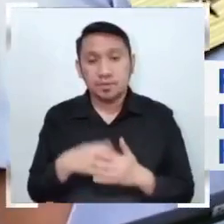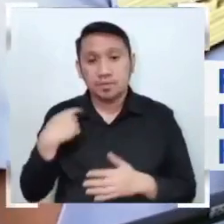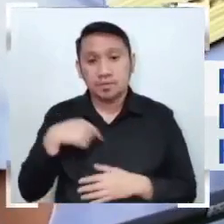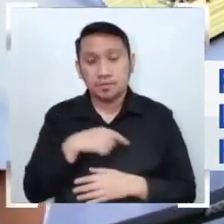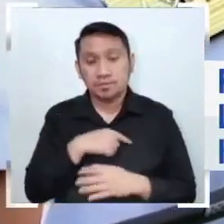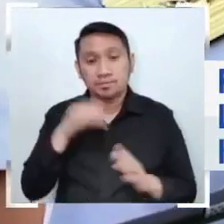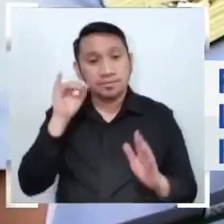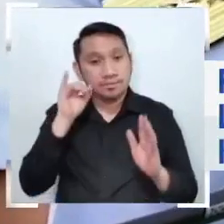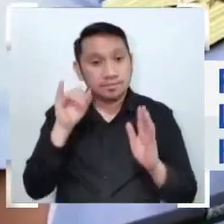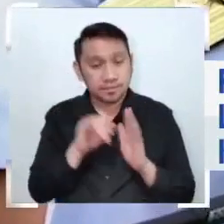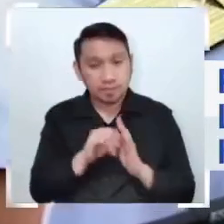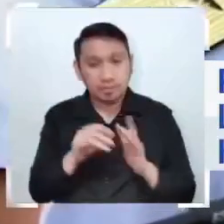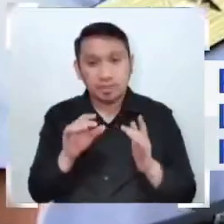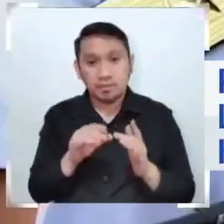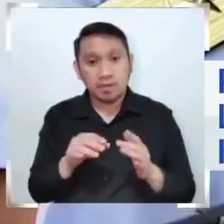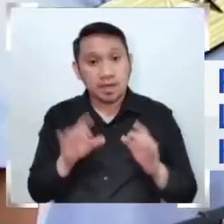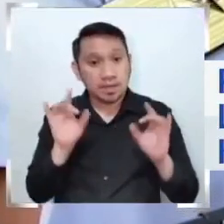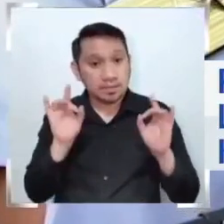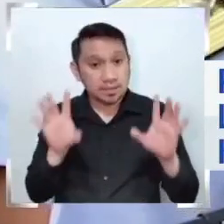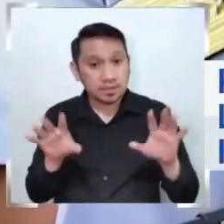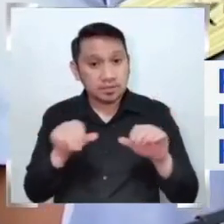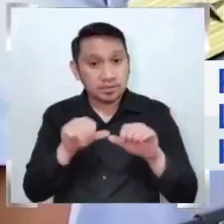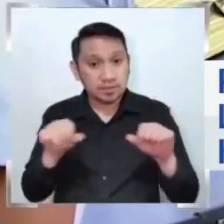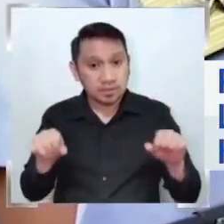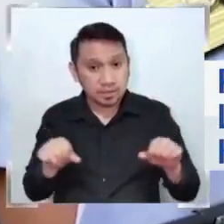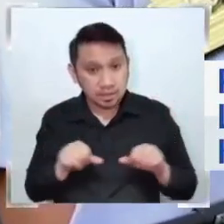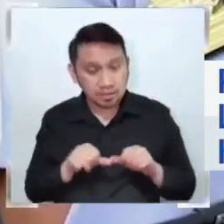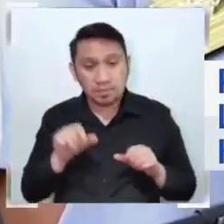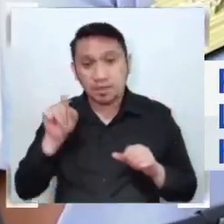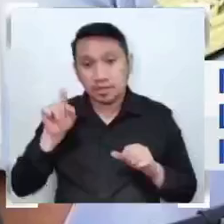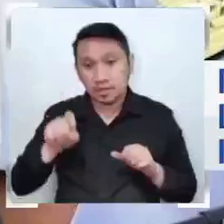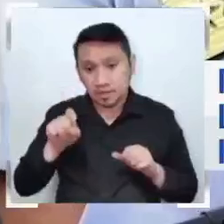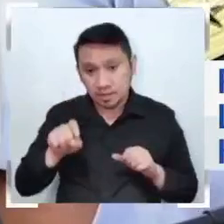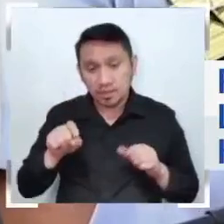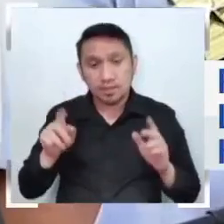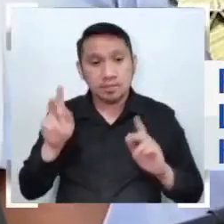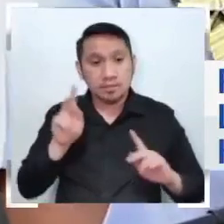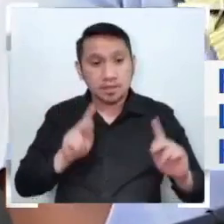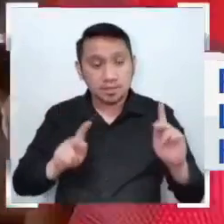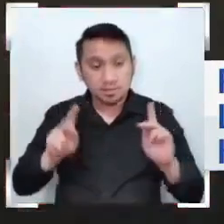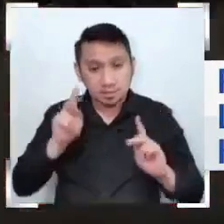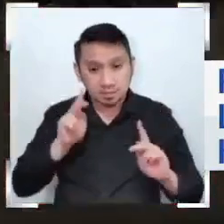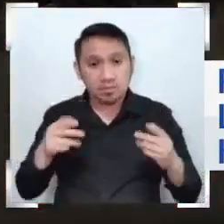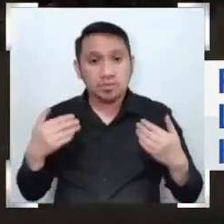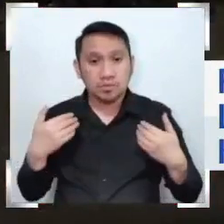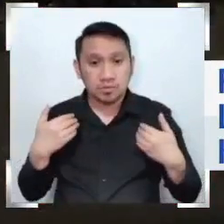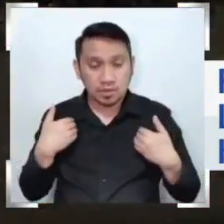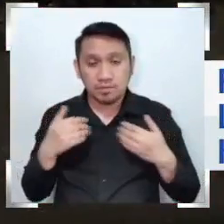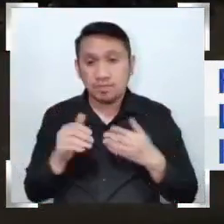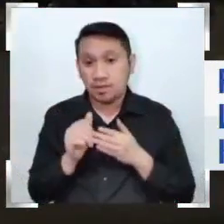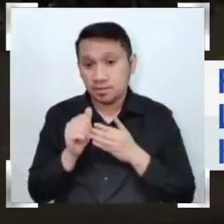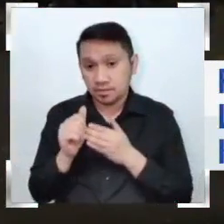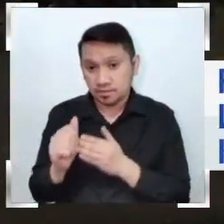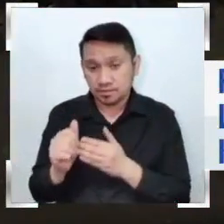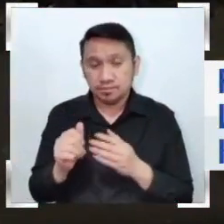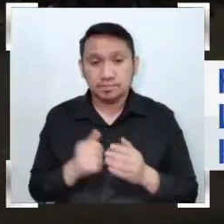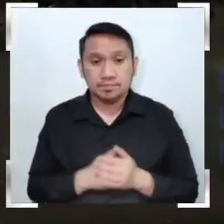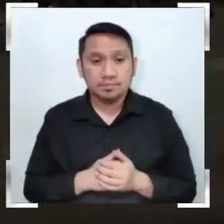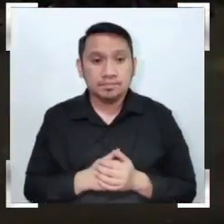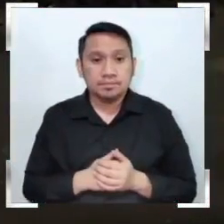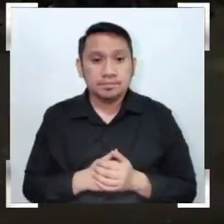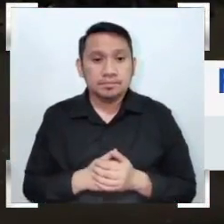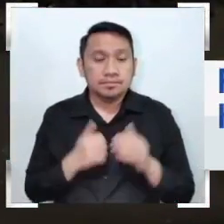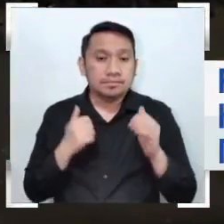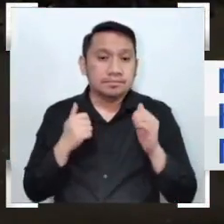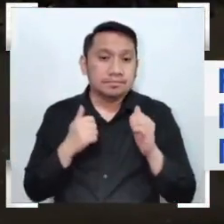critical areas kung saan kailangan ng ating mga kababayan ng magkaroon ng guide. Nakaalalay rin ang Coast Guard sa mga